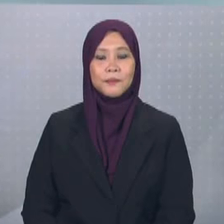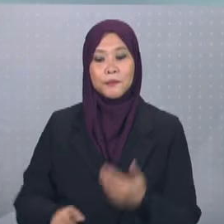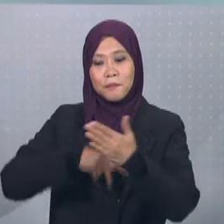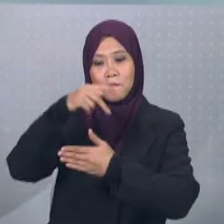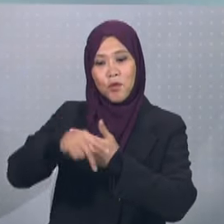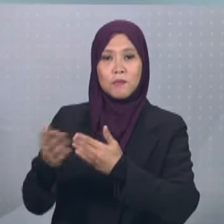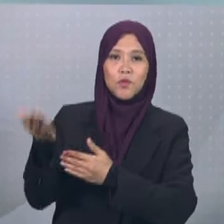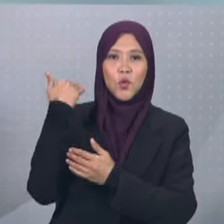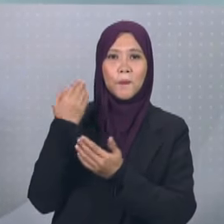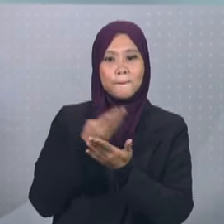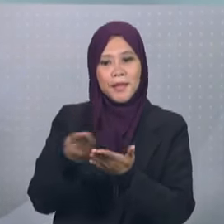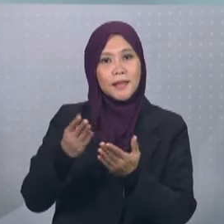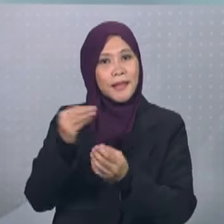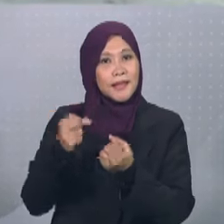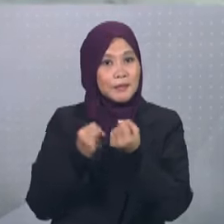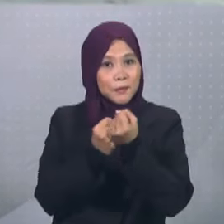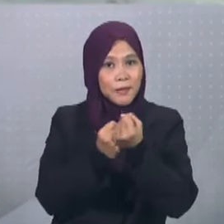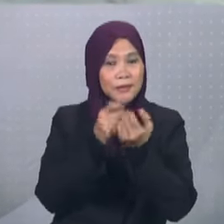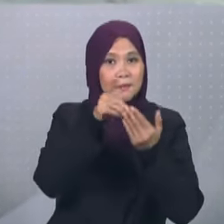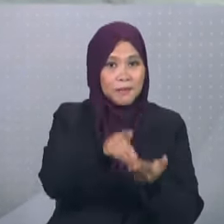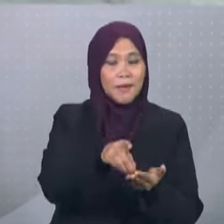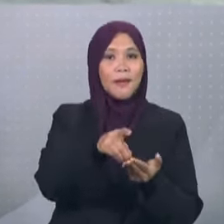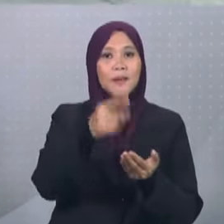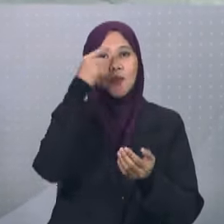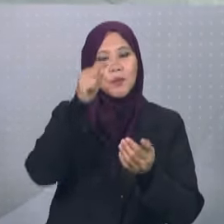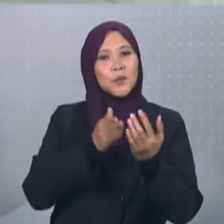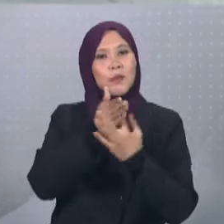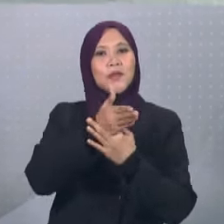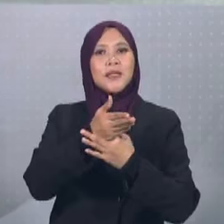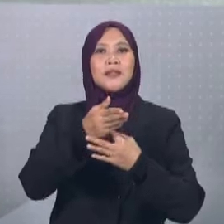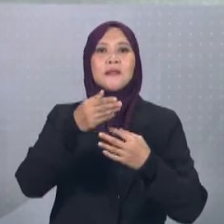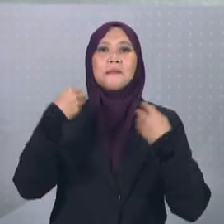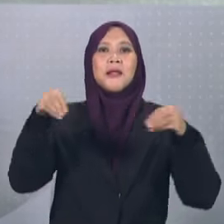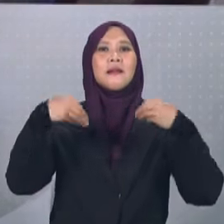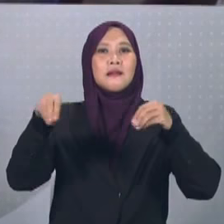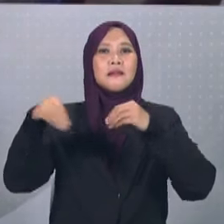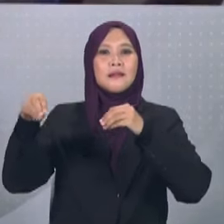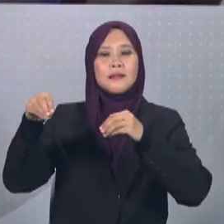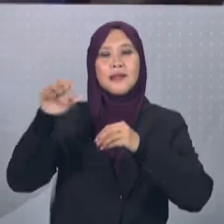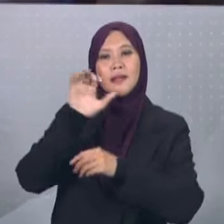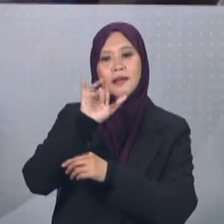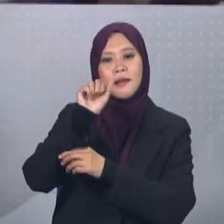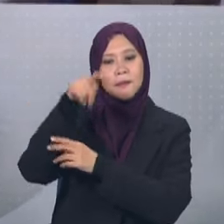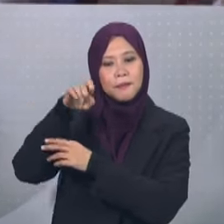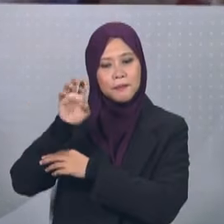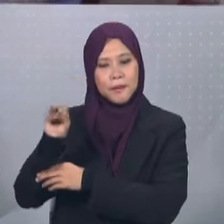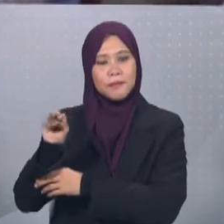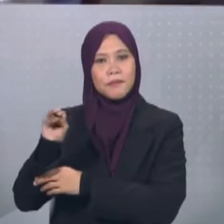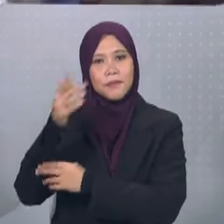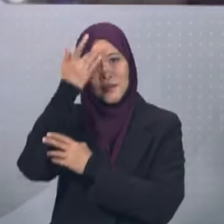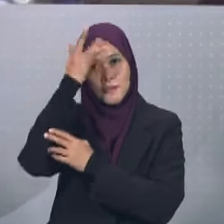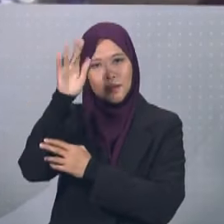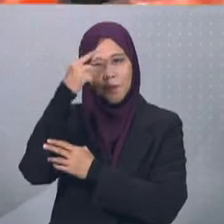Program Jom Beli dan Sumbang ini dilaksanakan melalui Pasar Raya YAPIM Smart di mana Pasar Raya ini menjadi